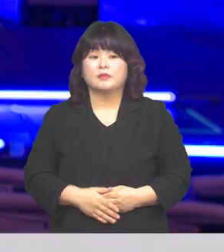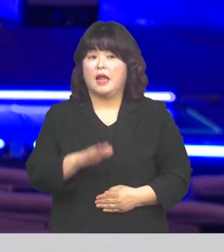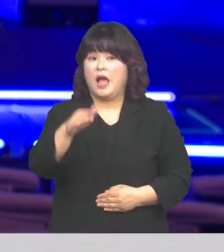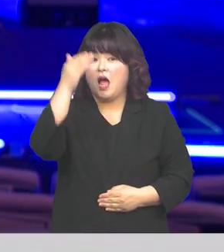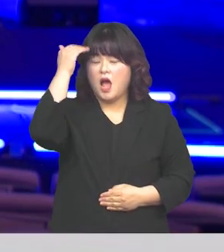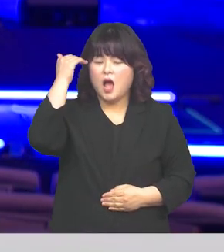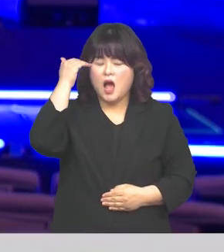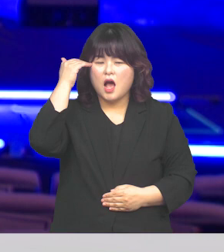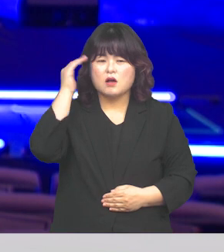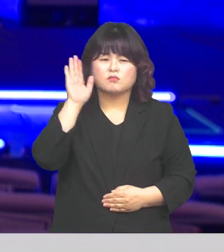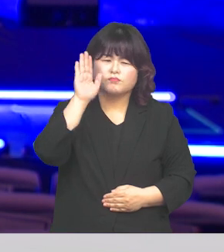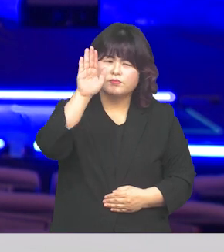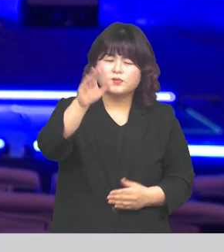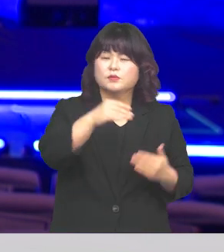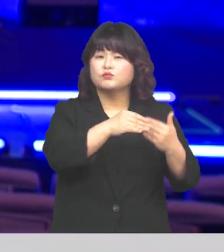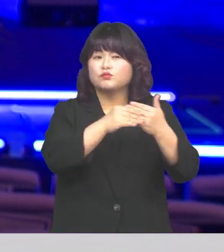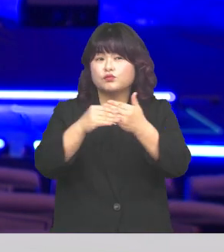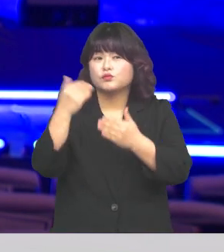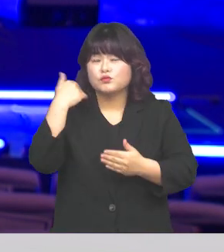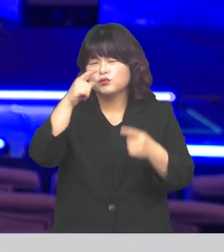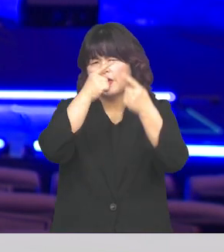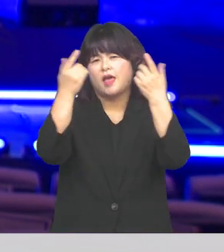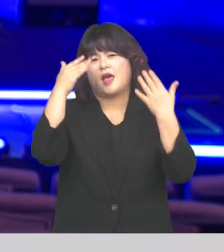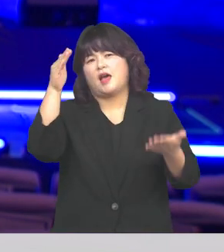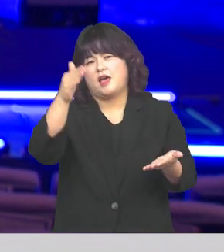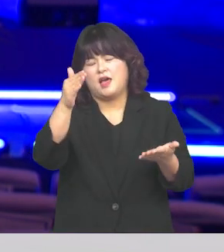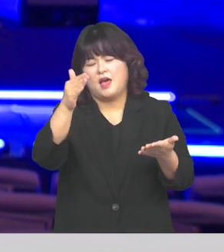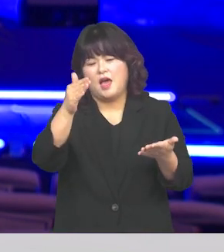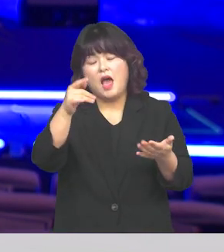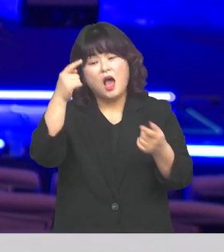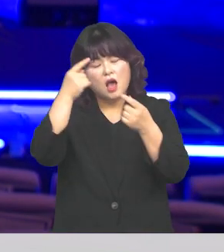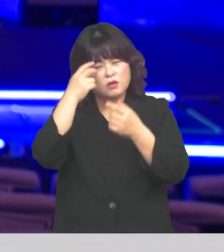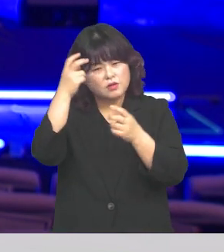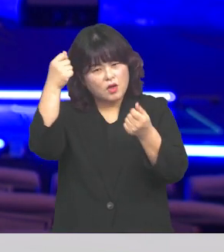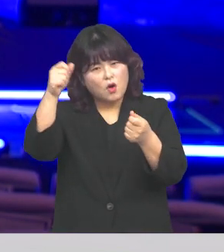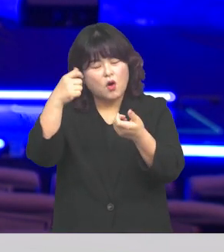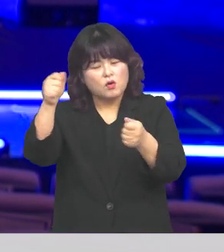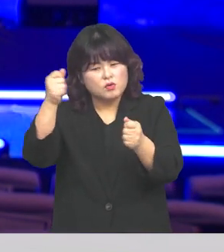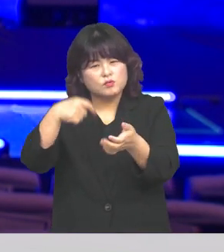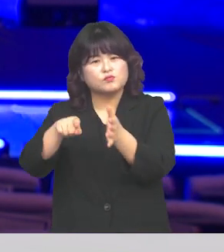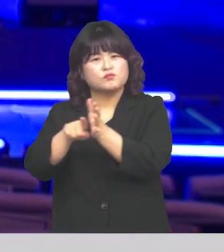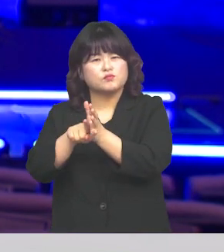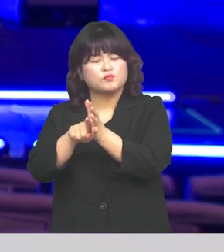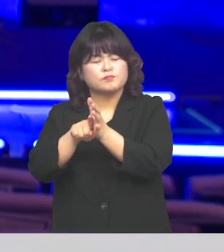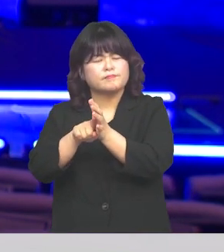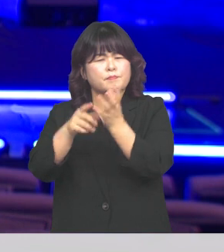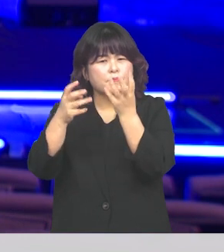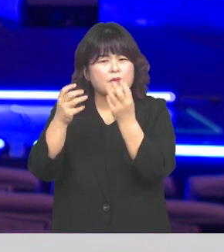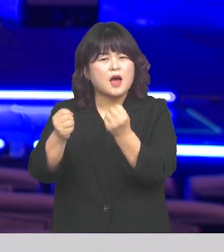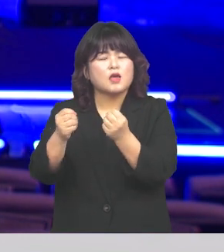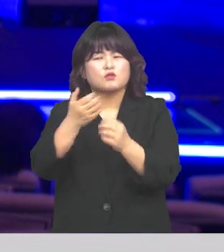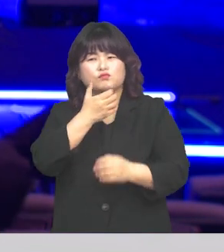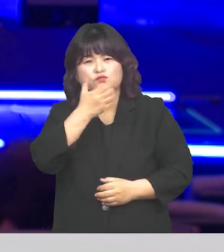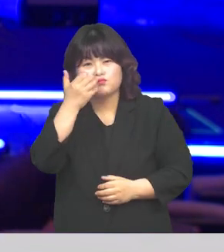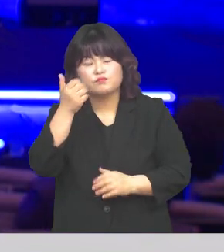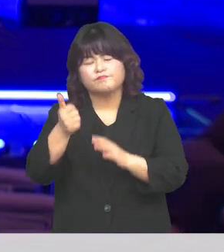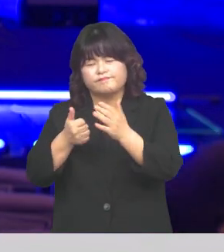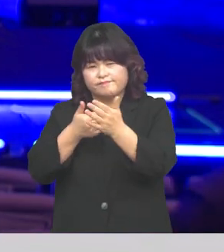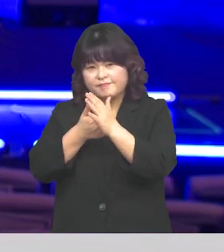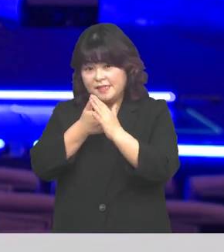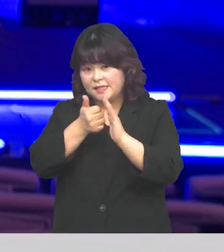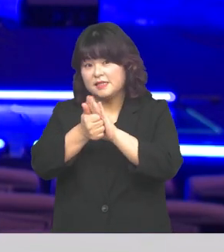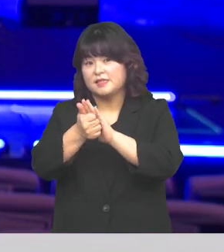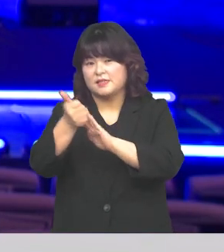이 나라 미래를 이끌어갈 대학생들이 연극에 대해서 많은 꿈과